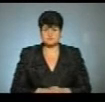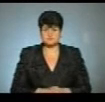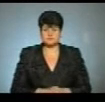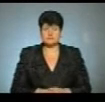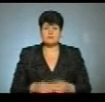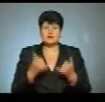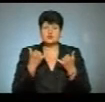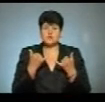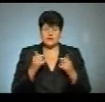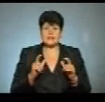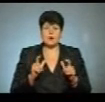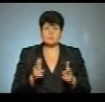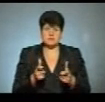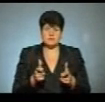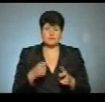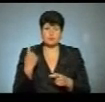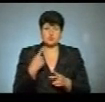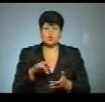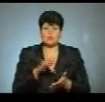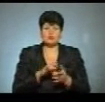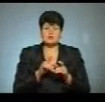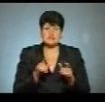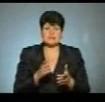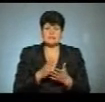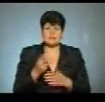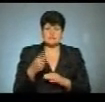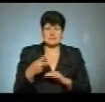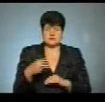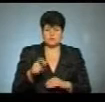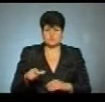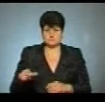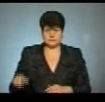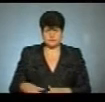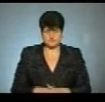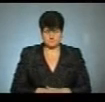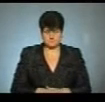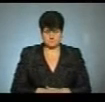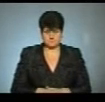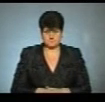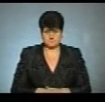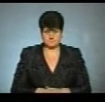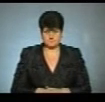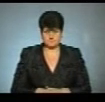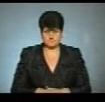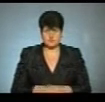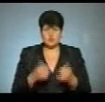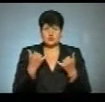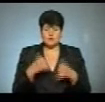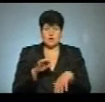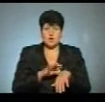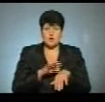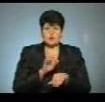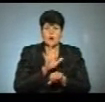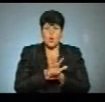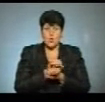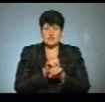На сьогодні на обсервації в обласному центрі перебувають 20 осіб, каже Сергій Крета. Відсьогодні хворих на